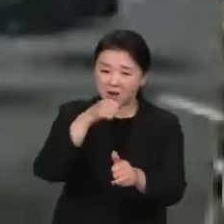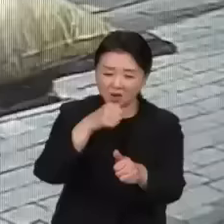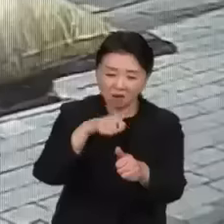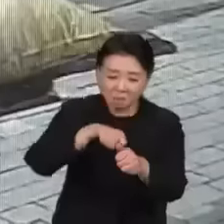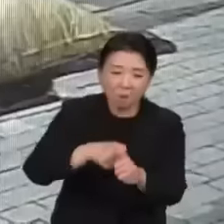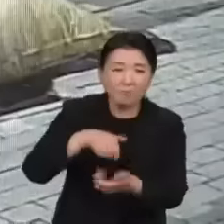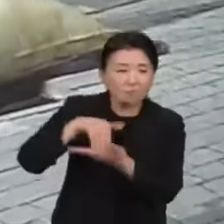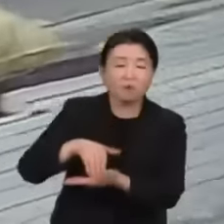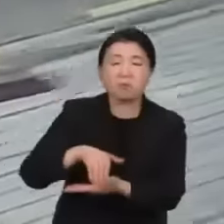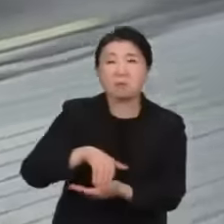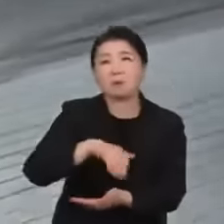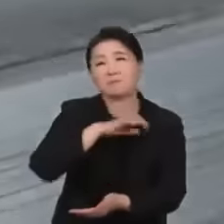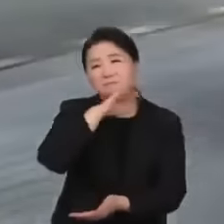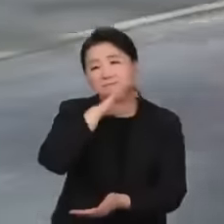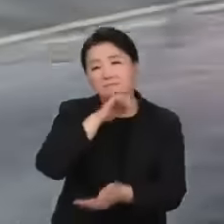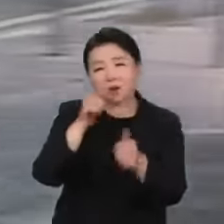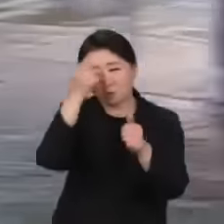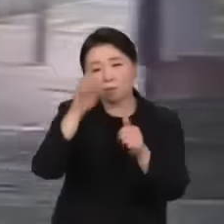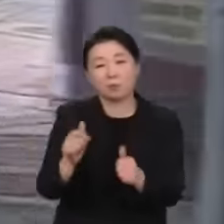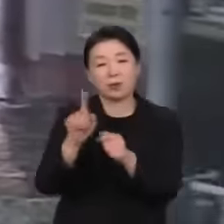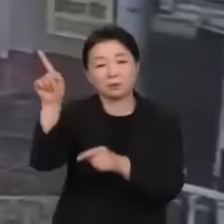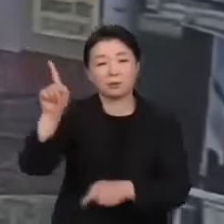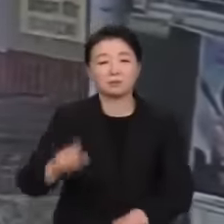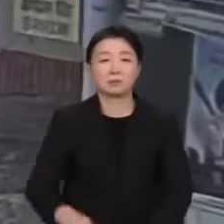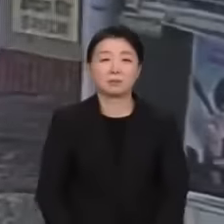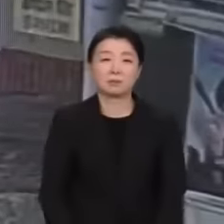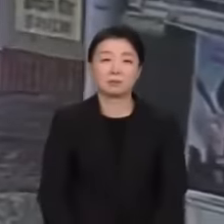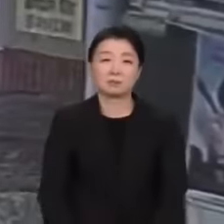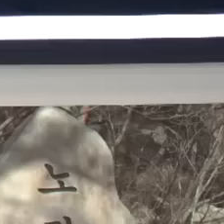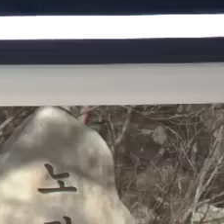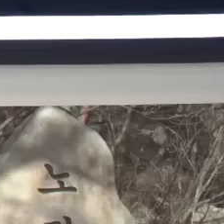항소했습니다. JTBC 정영재입니다.